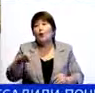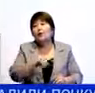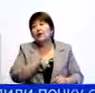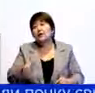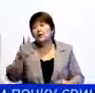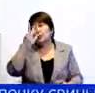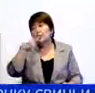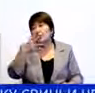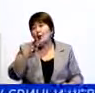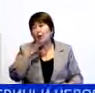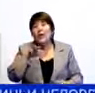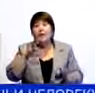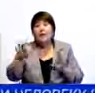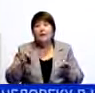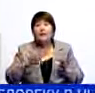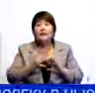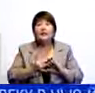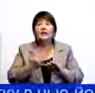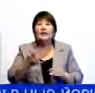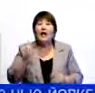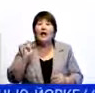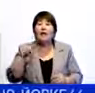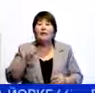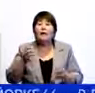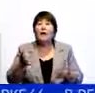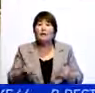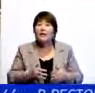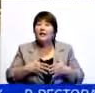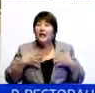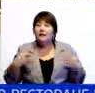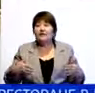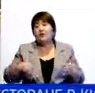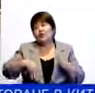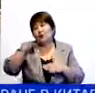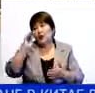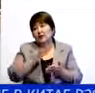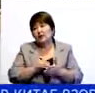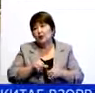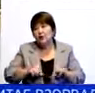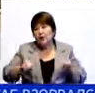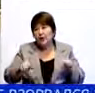течение трех лет проекта и сельского акима получили наивысшую оценку жюри